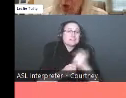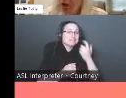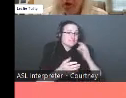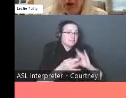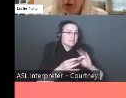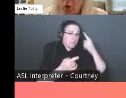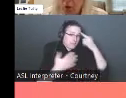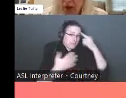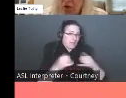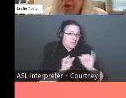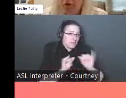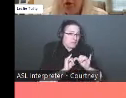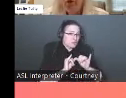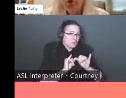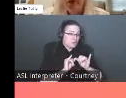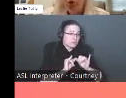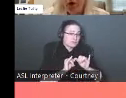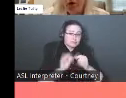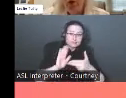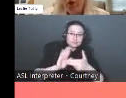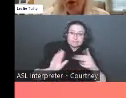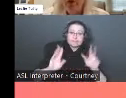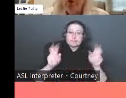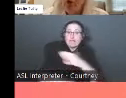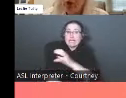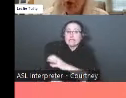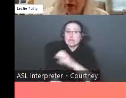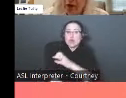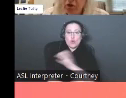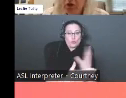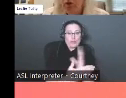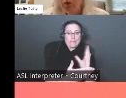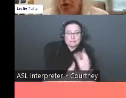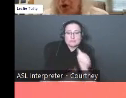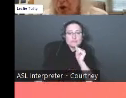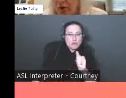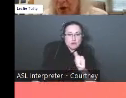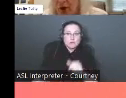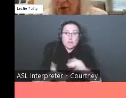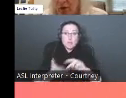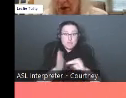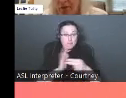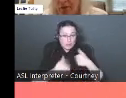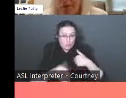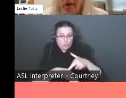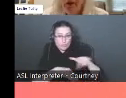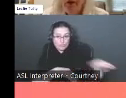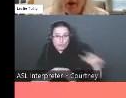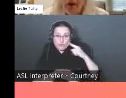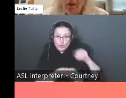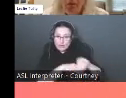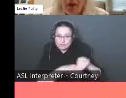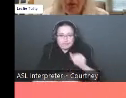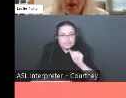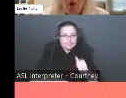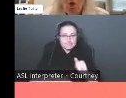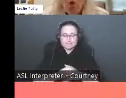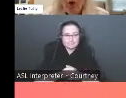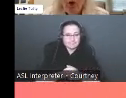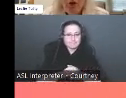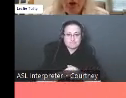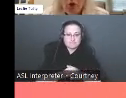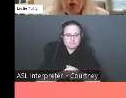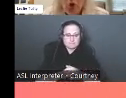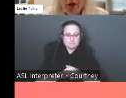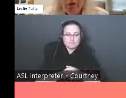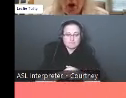Lorsqu'on a étudié les mesures de santé mentale, encore une fois, ça ne se situait pas dans la fourchette clinique, donc il n'y aurait pas